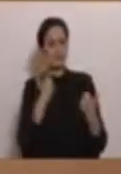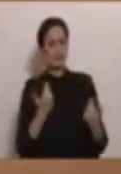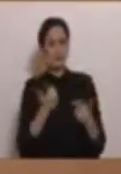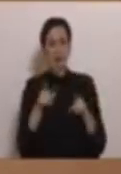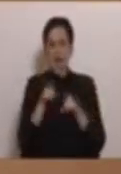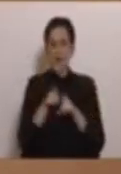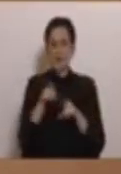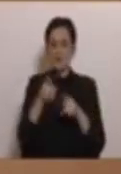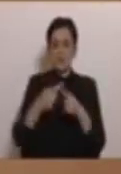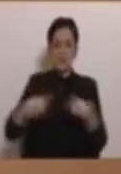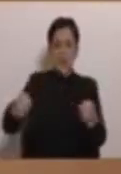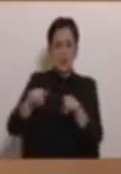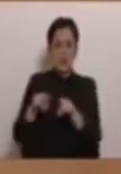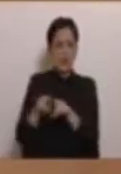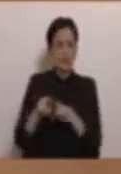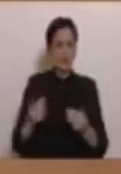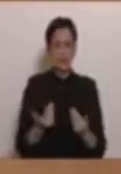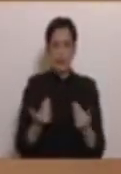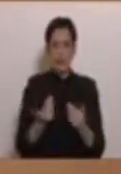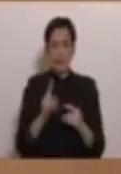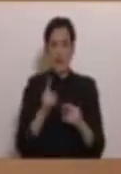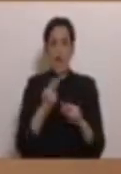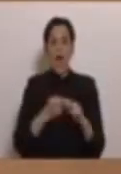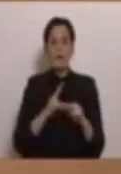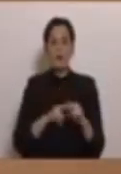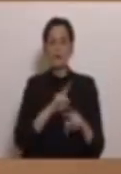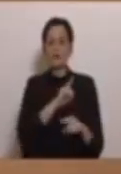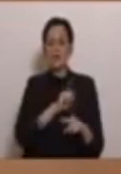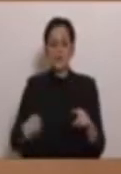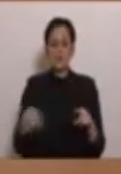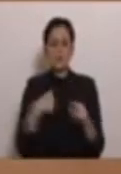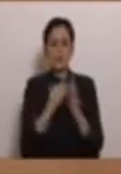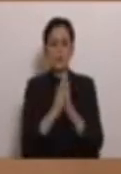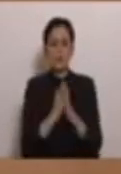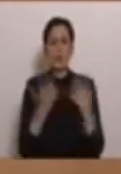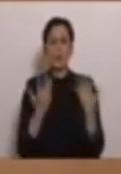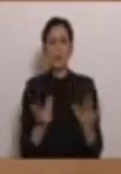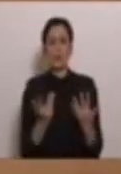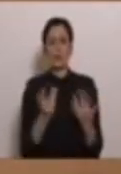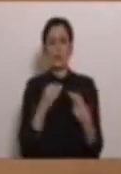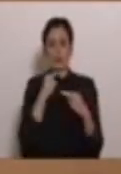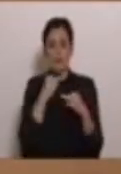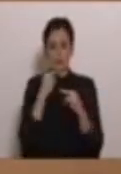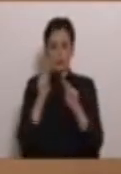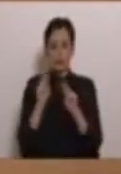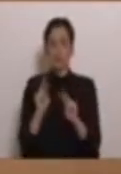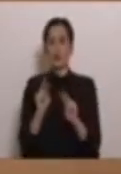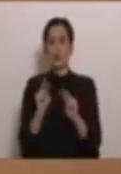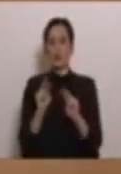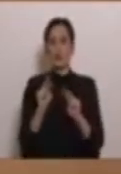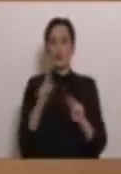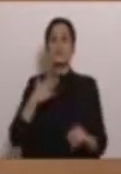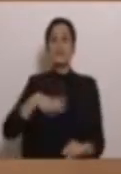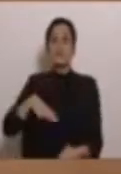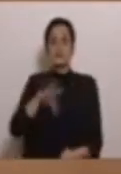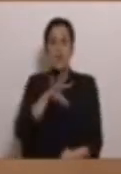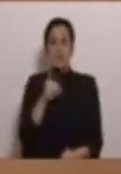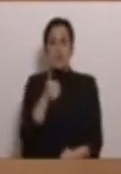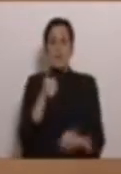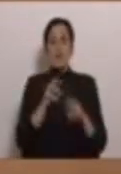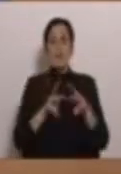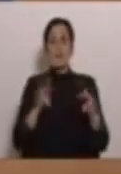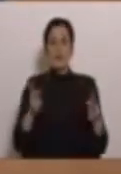ლიანად საზოგადოება. ამიტომ დაუყოვნებლივ მოვითხოვ, რომ მიაქციოთ ყურადღება, მიმართავ საქართველოს